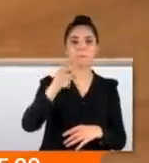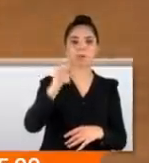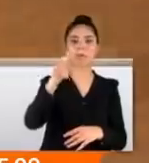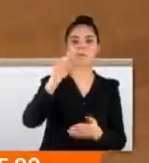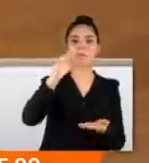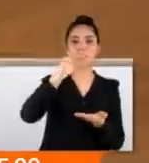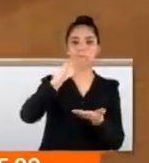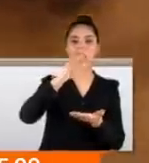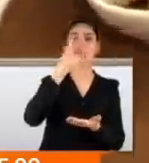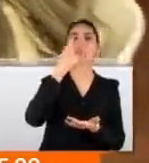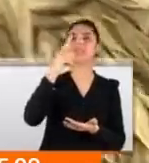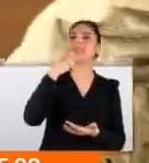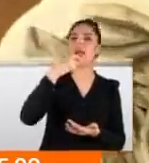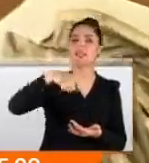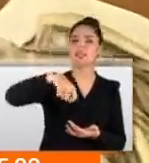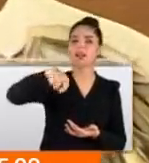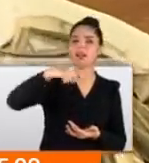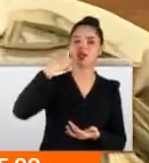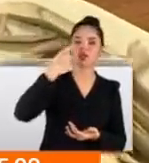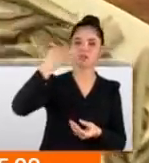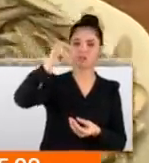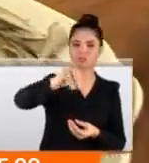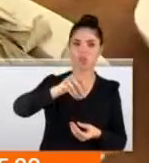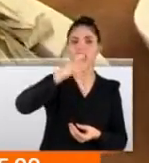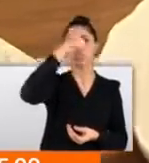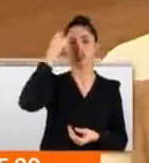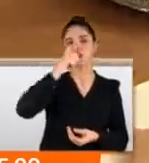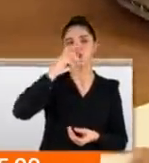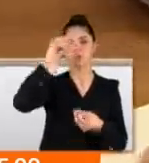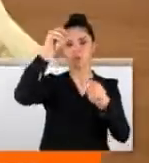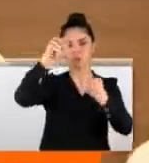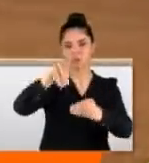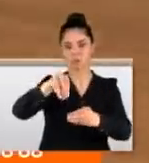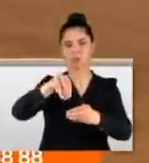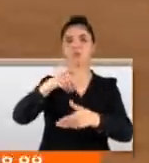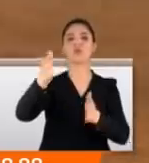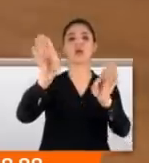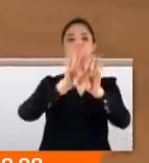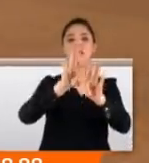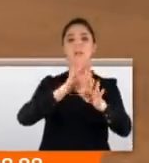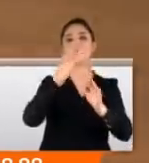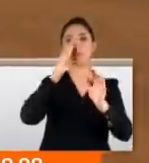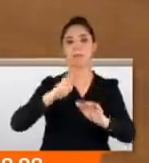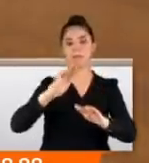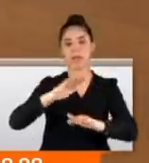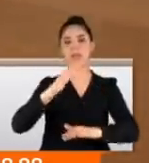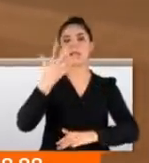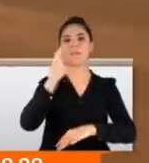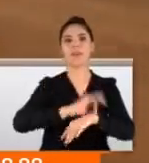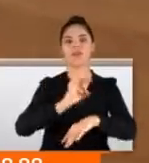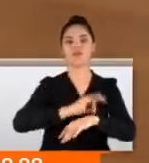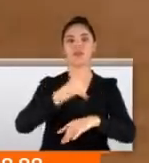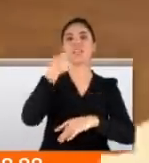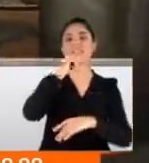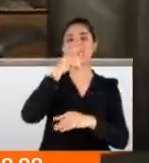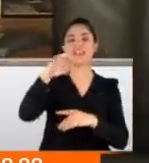bir tatlı kaşığı kadar zeytin yaprağı koyarsınız. Üzerine kaynar su. Ağzını kapatarak demlersiniz 5 dakika. Bu bir zeytin